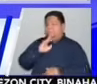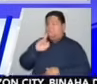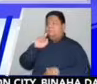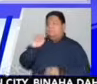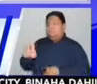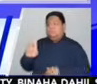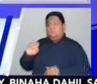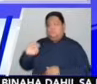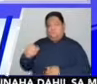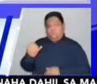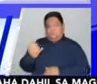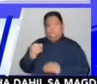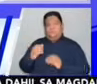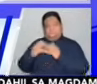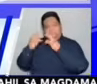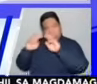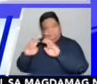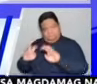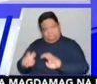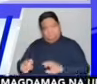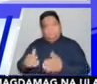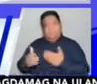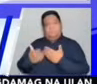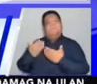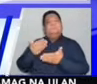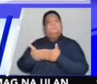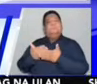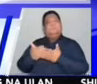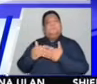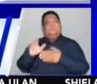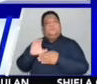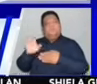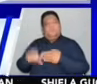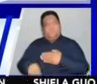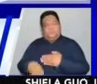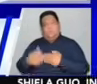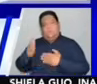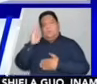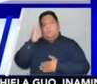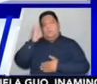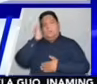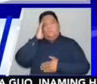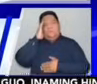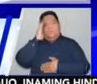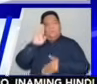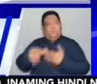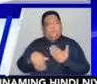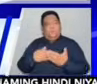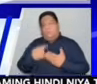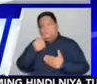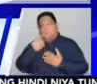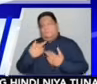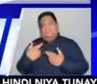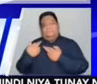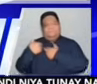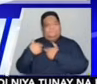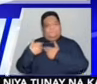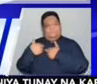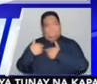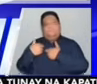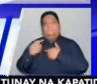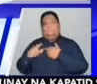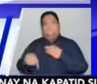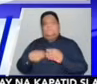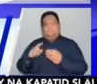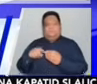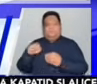investigation and we will identify all of those who have um Uh all of those who are involved in this and we will